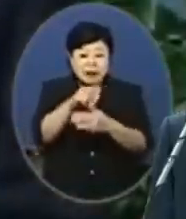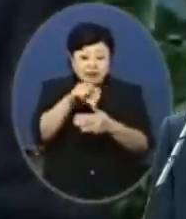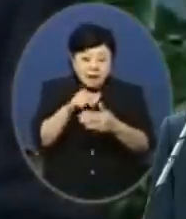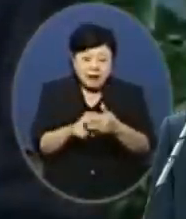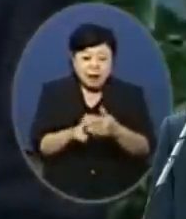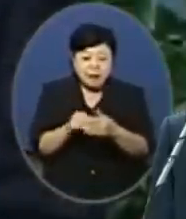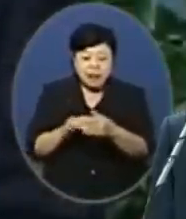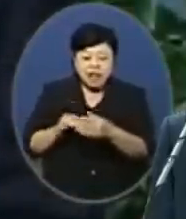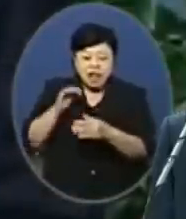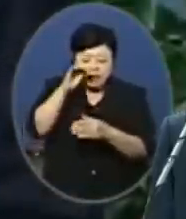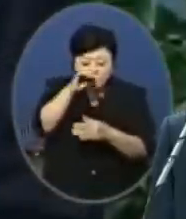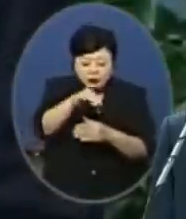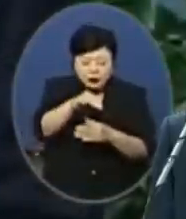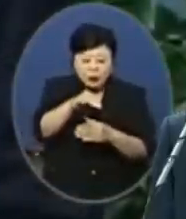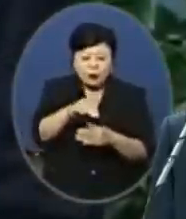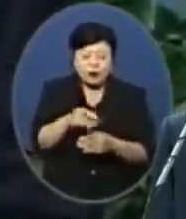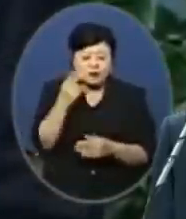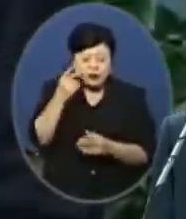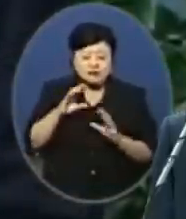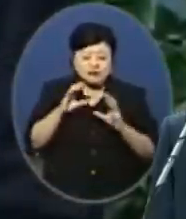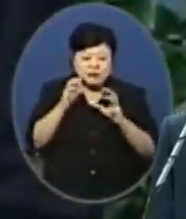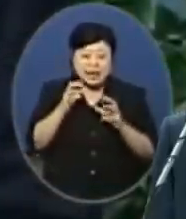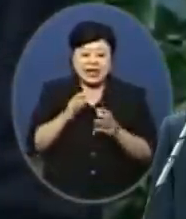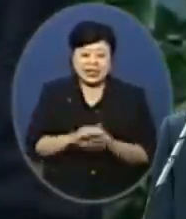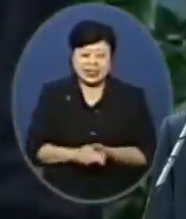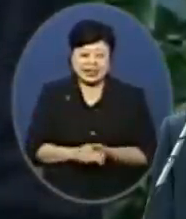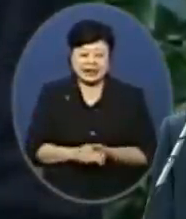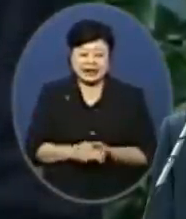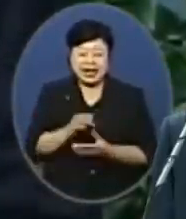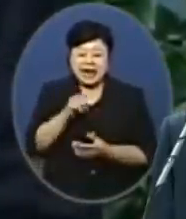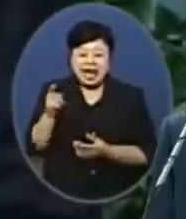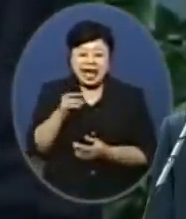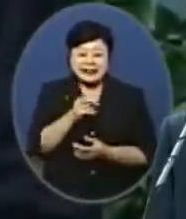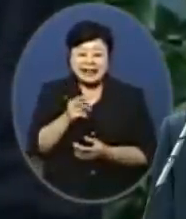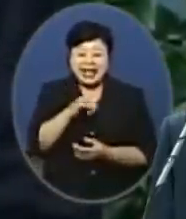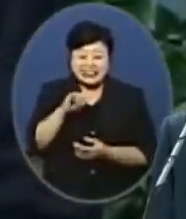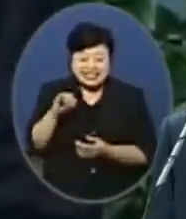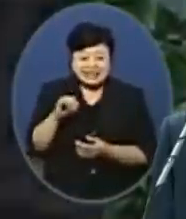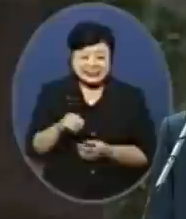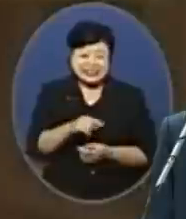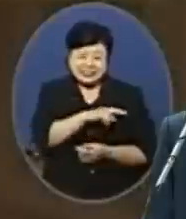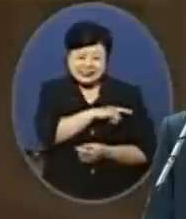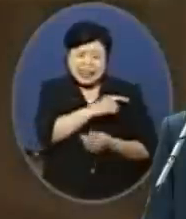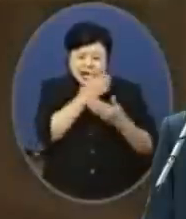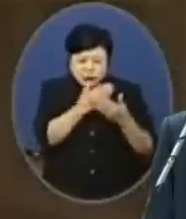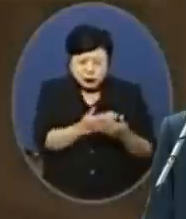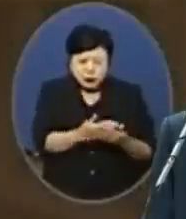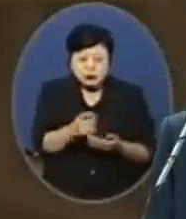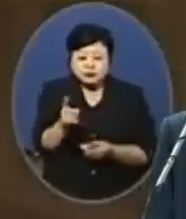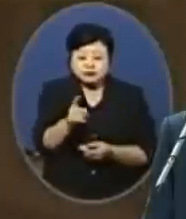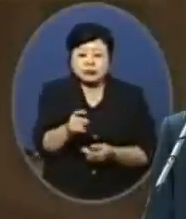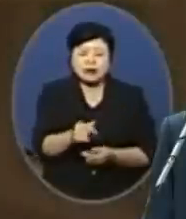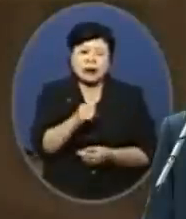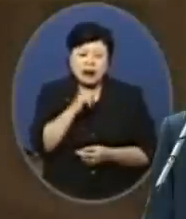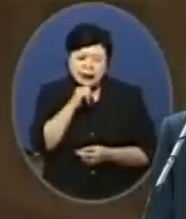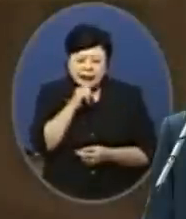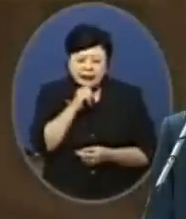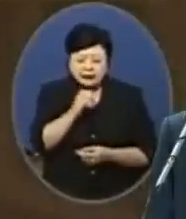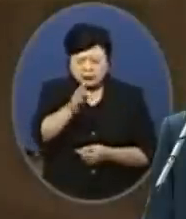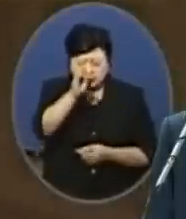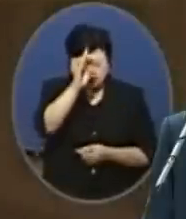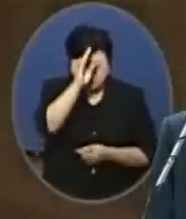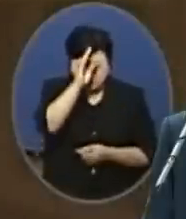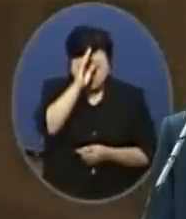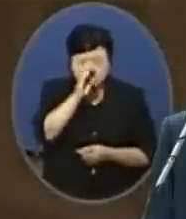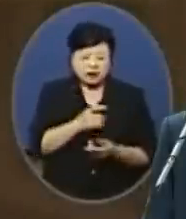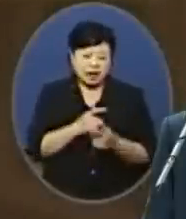마음에서 넘쳐나오는 것입니다. 미국의 작가인 데일 카네기는 가장 조심해야 할 일은 가난도